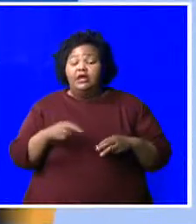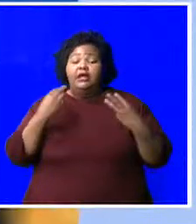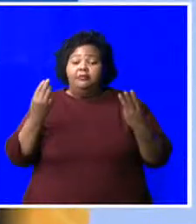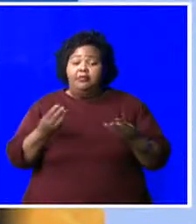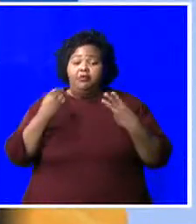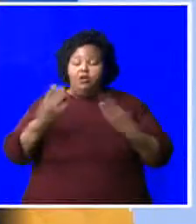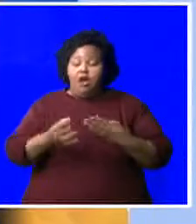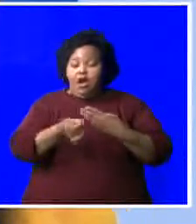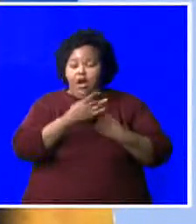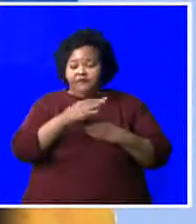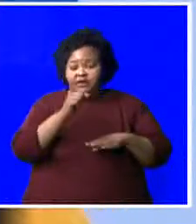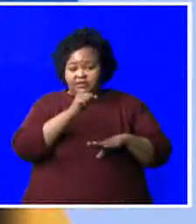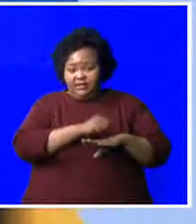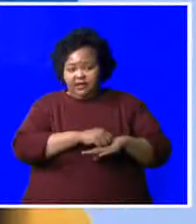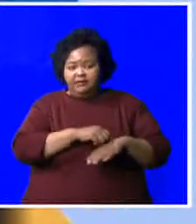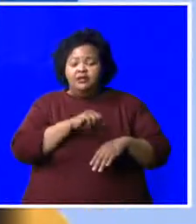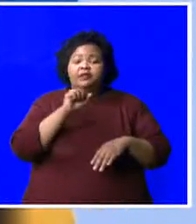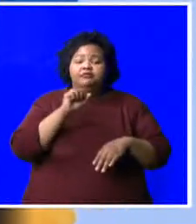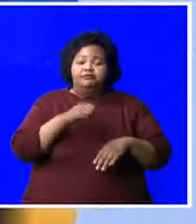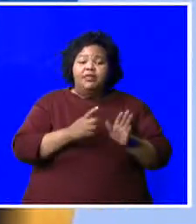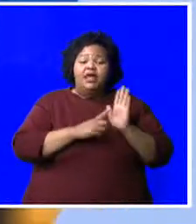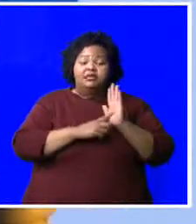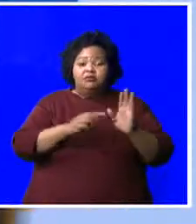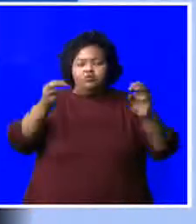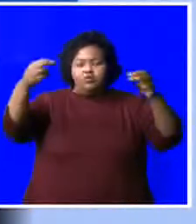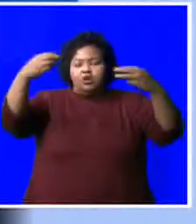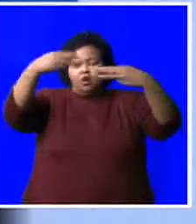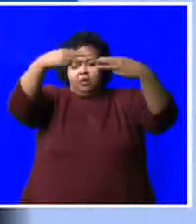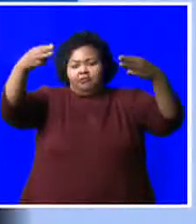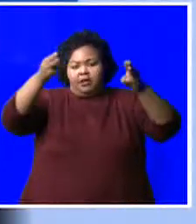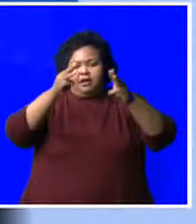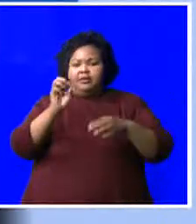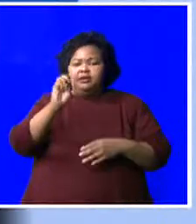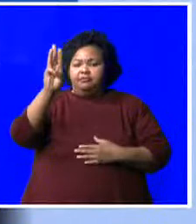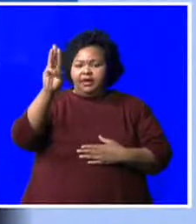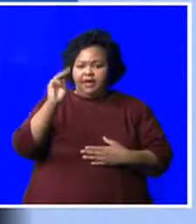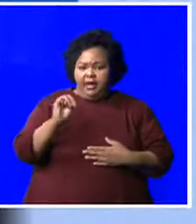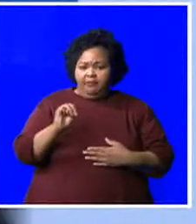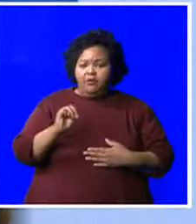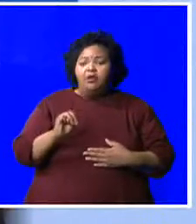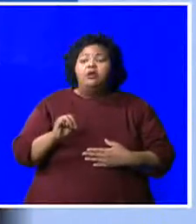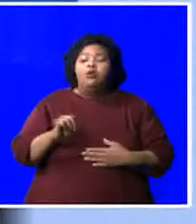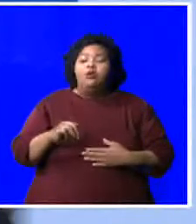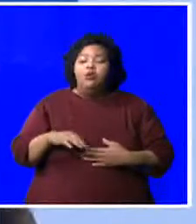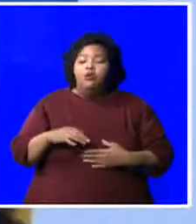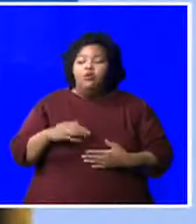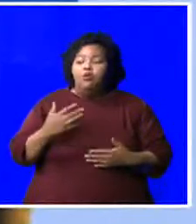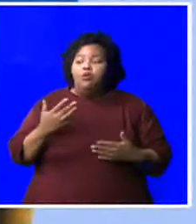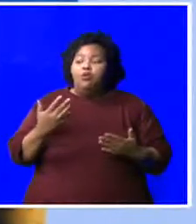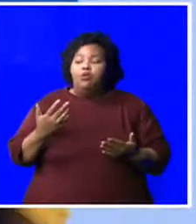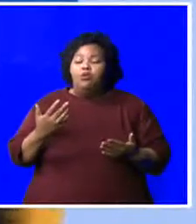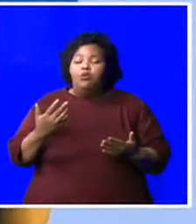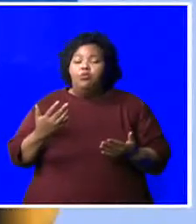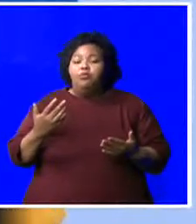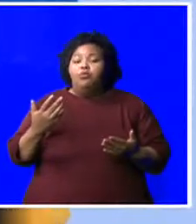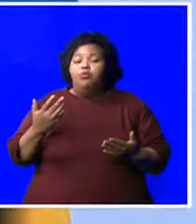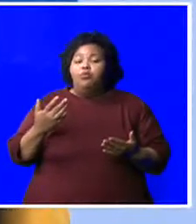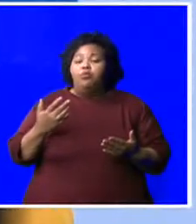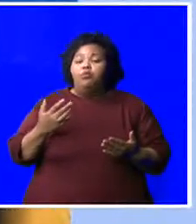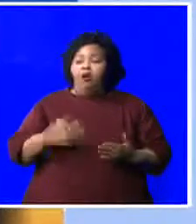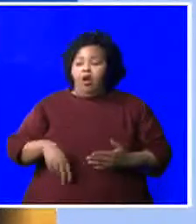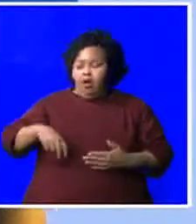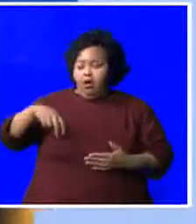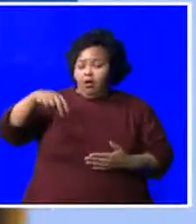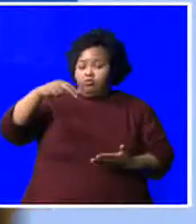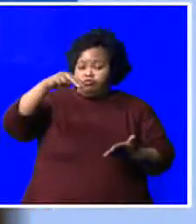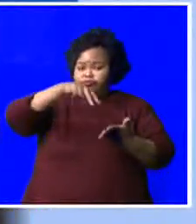leParliamente nandvunankulu ufike bese uyabalisa le so uthi ngimi kuphela lokho nje sibayeni ngimi phela igama mina phansi sibayeni bese ngabantu